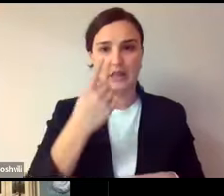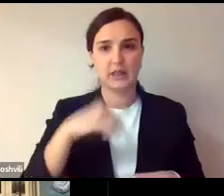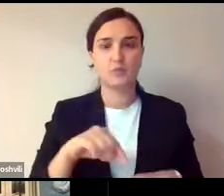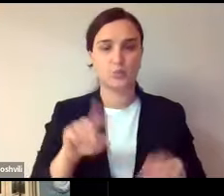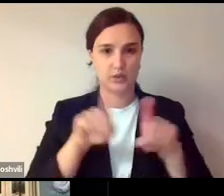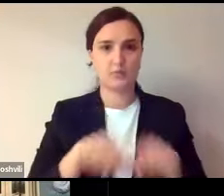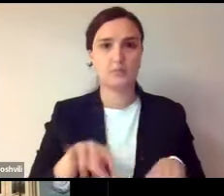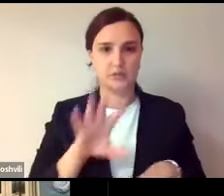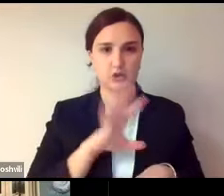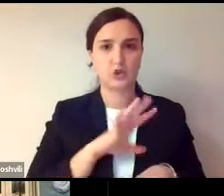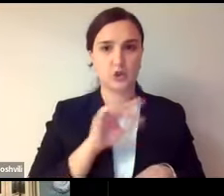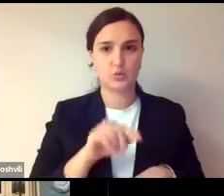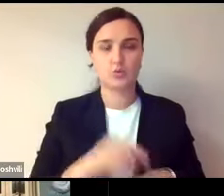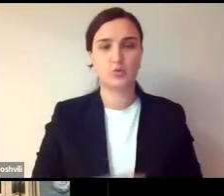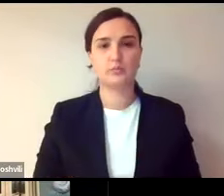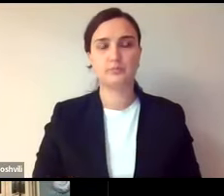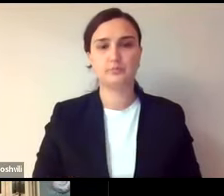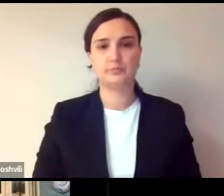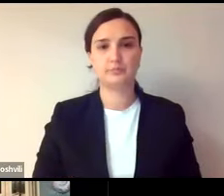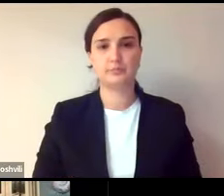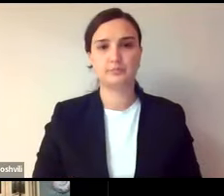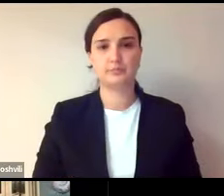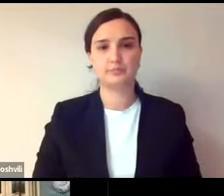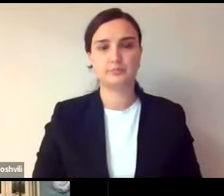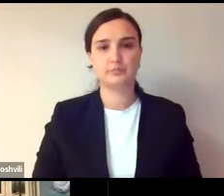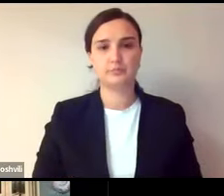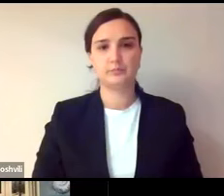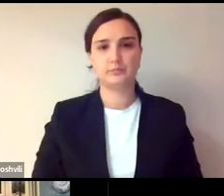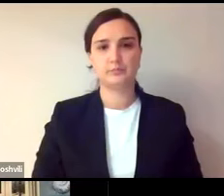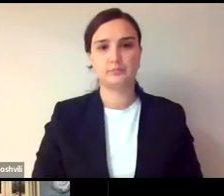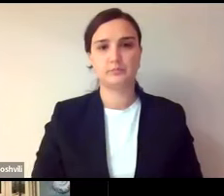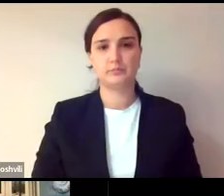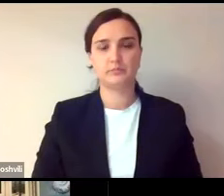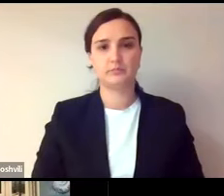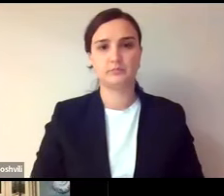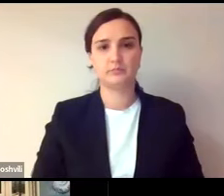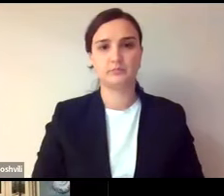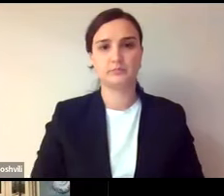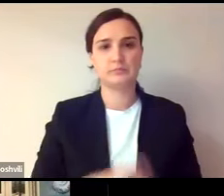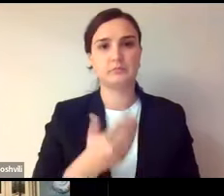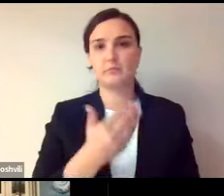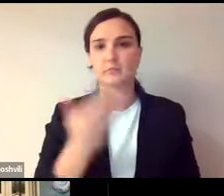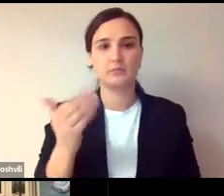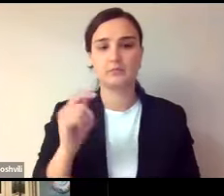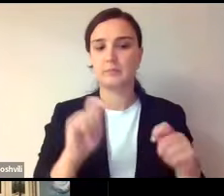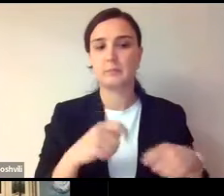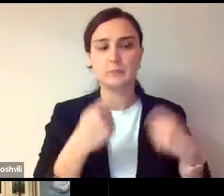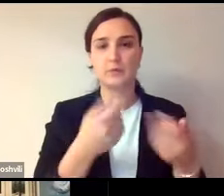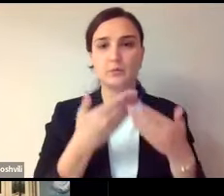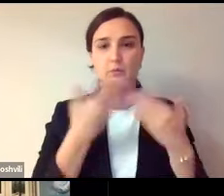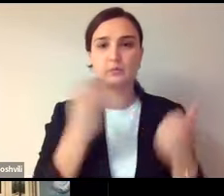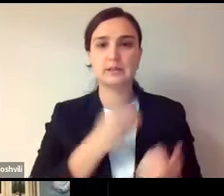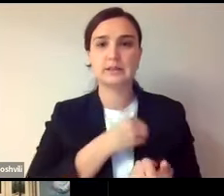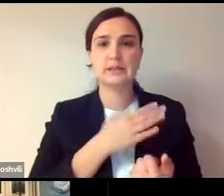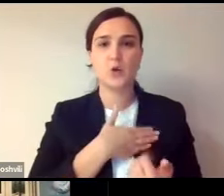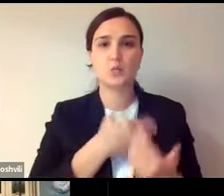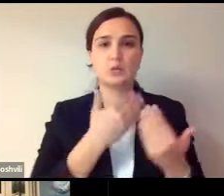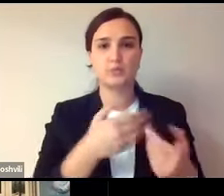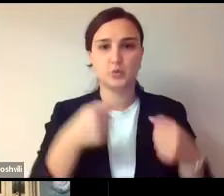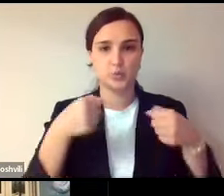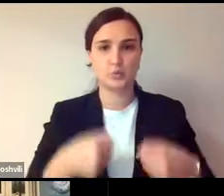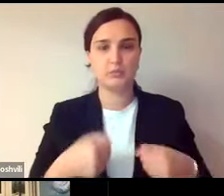იყო ამავდროულად საცხოვრისით უზრუნველყოფა, მათ არ გადასცეს საკუთრების უფლებით. ეხლა რას